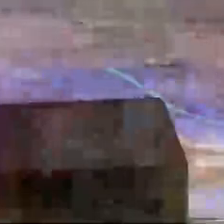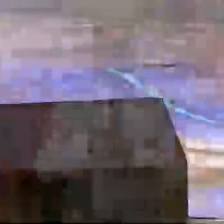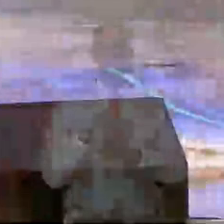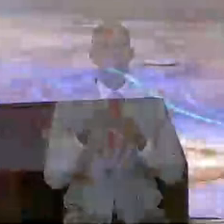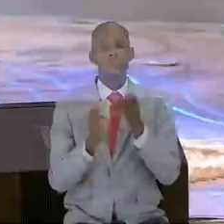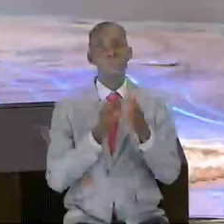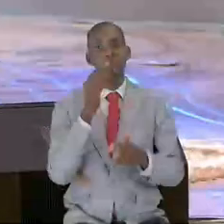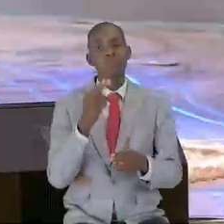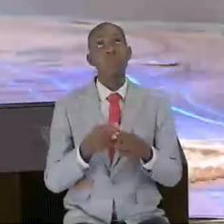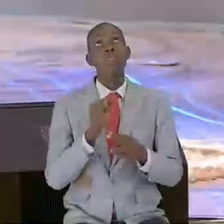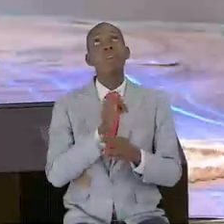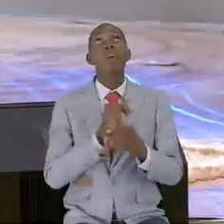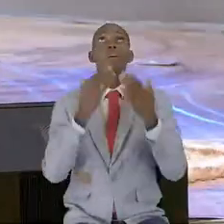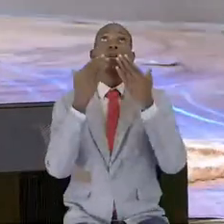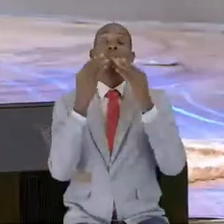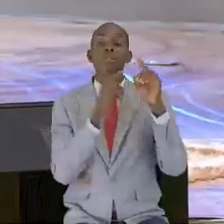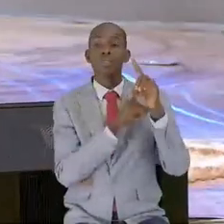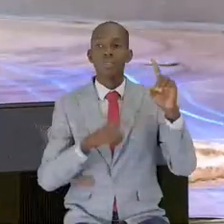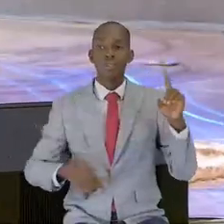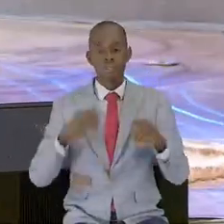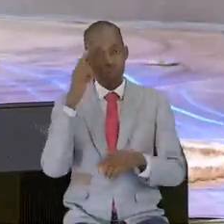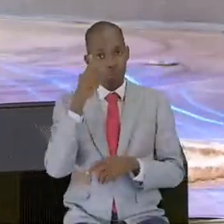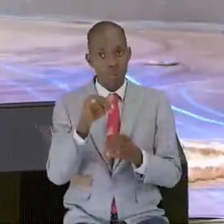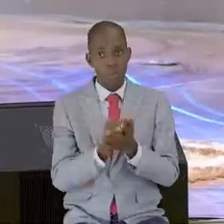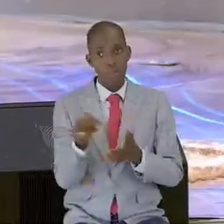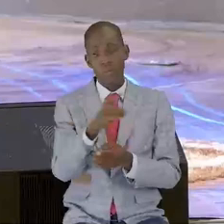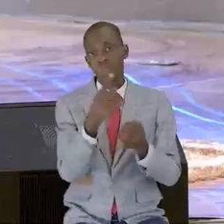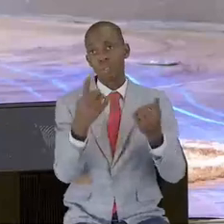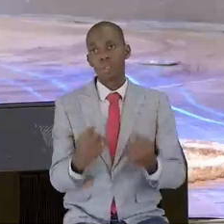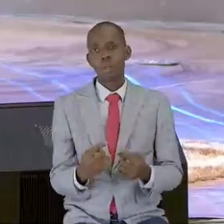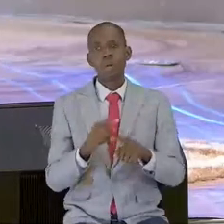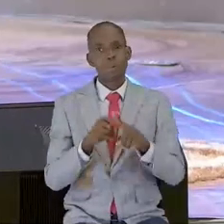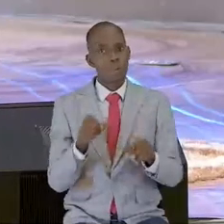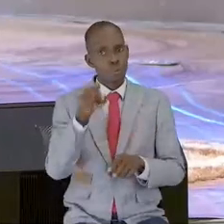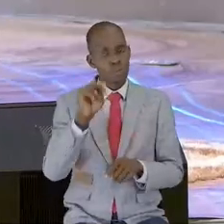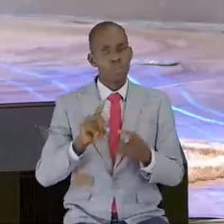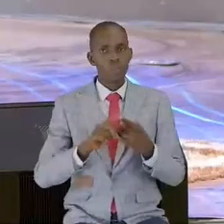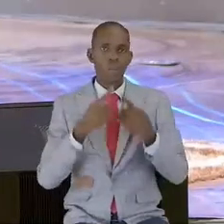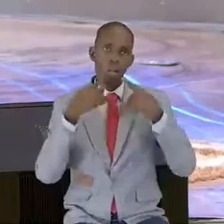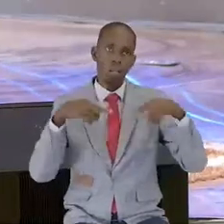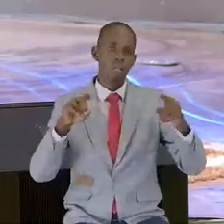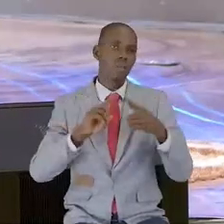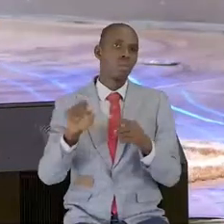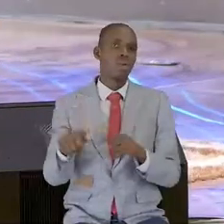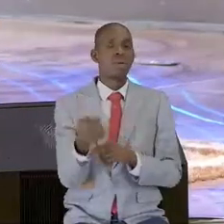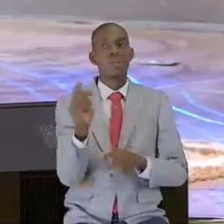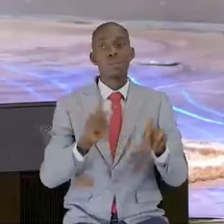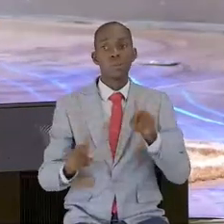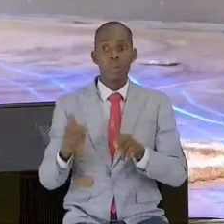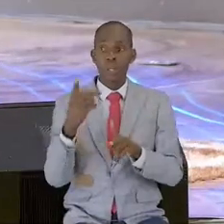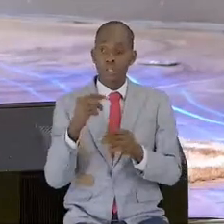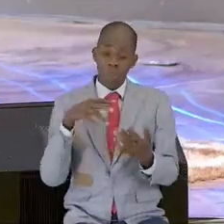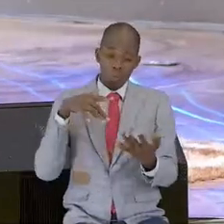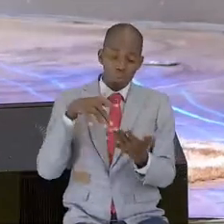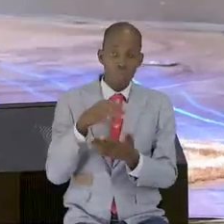Je remercie Dieu pour vous et vous venez, mais vous devez en parler aux autres. L'étude de la Bible est